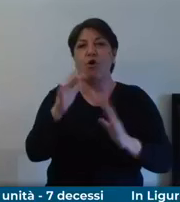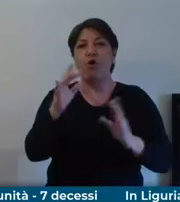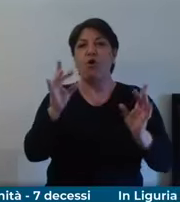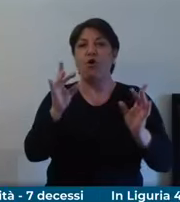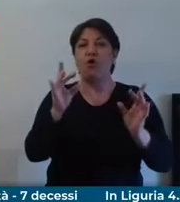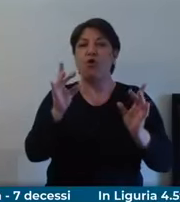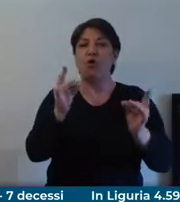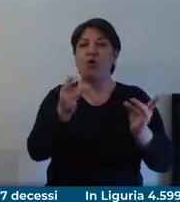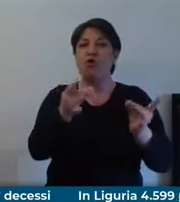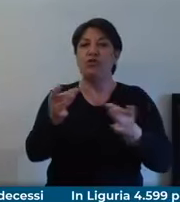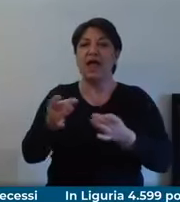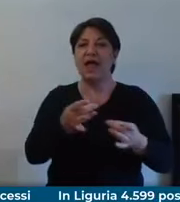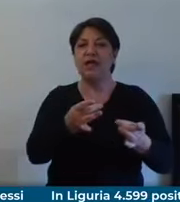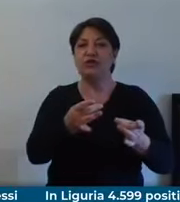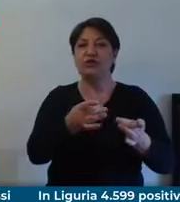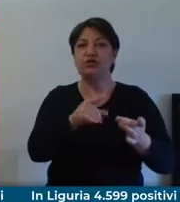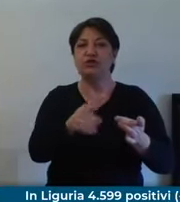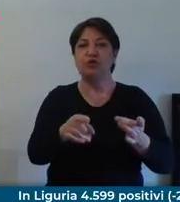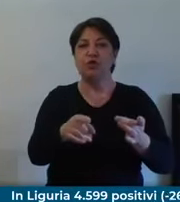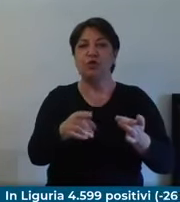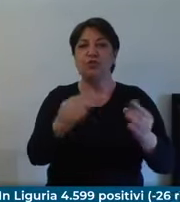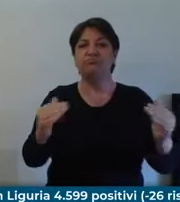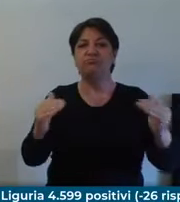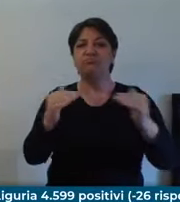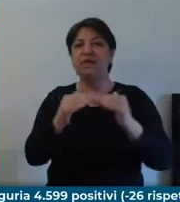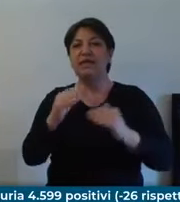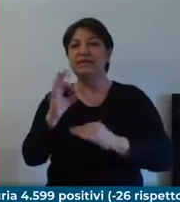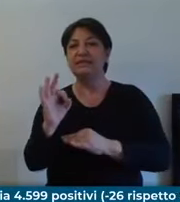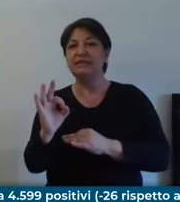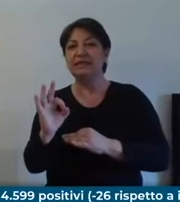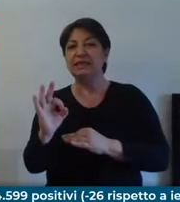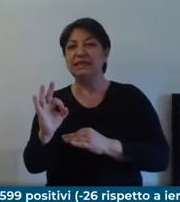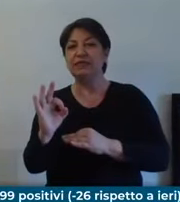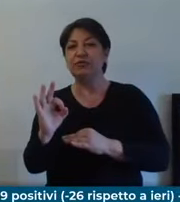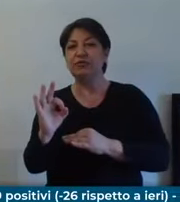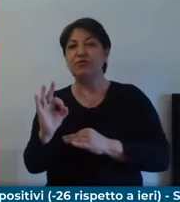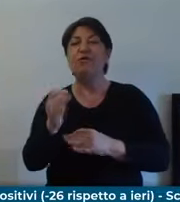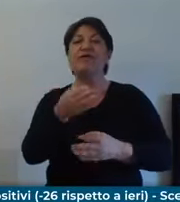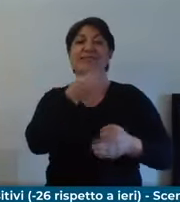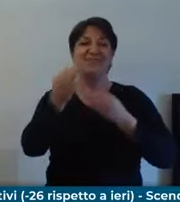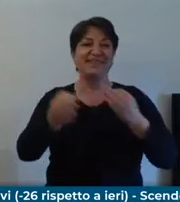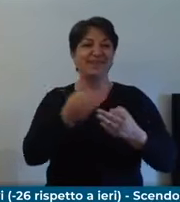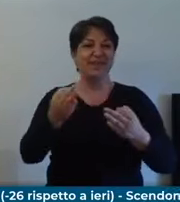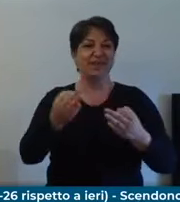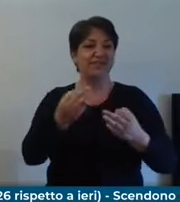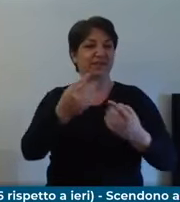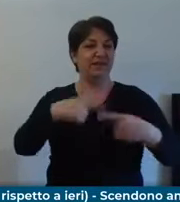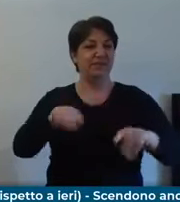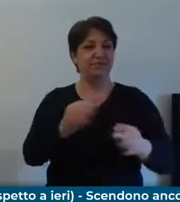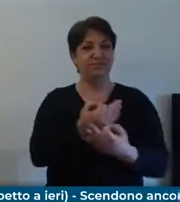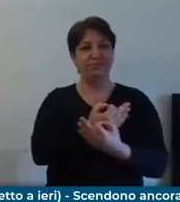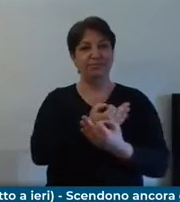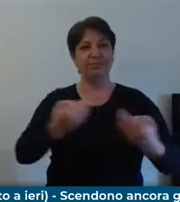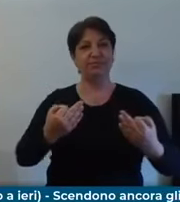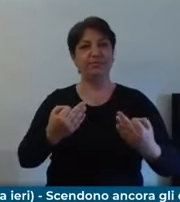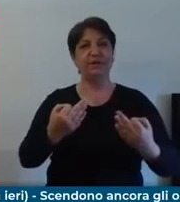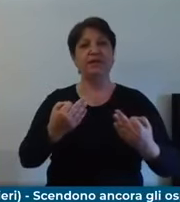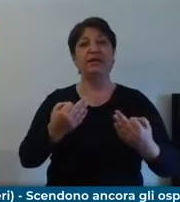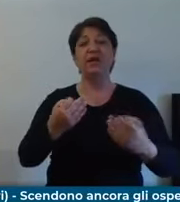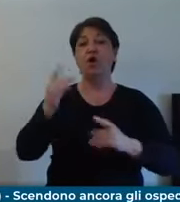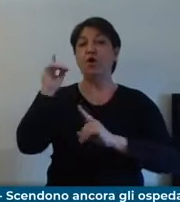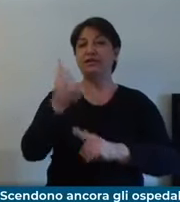Per adesso il weekend rimane controllato come esattamente lo è stato il weekend scorso. L'ordinanza sindacale finisce